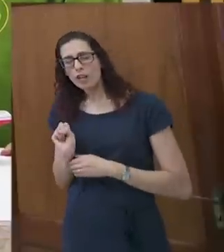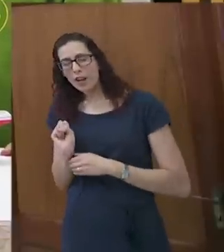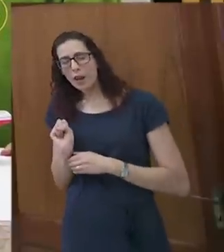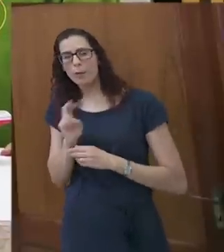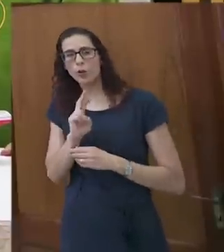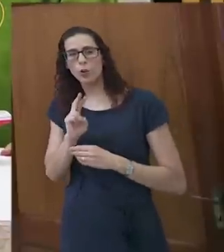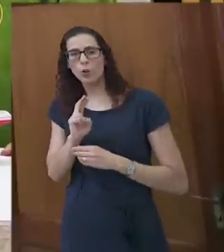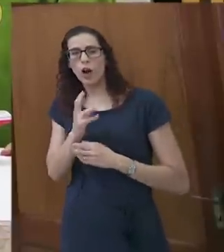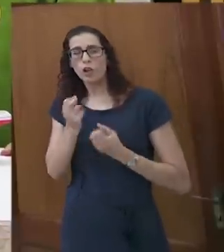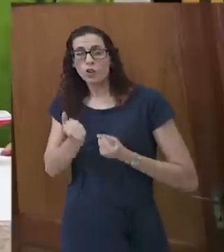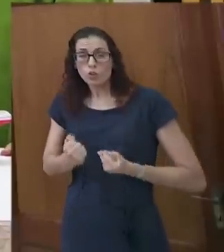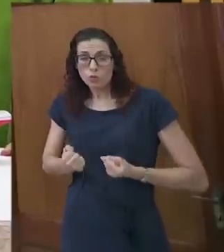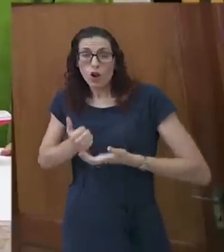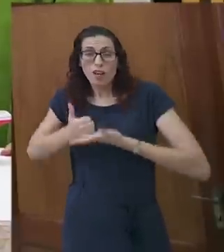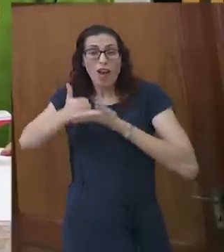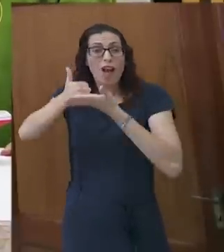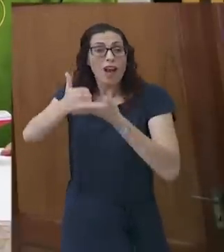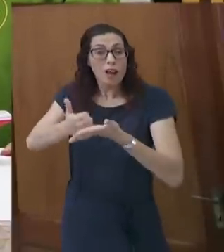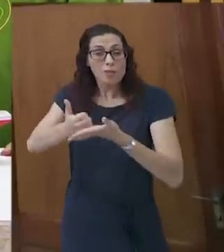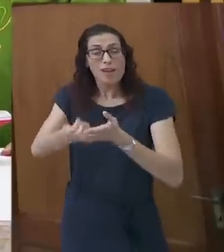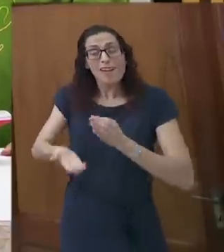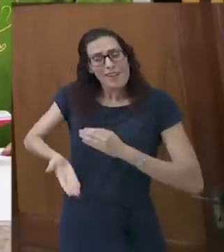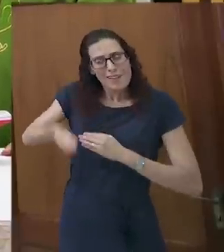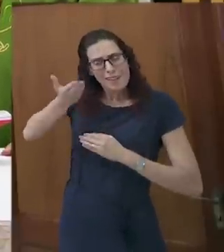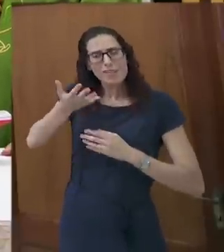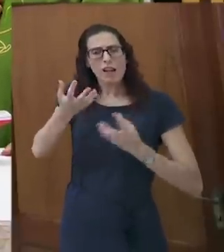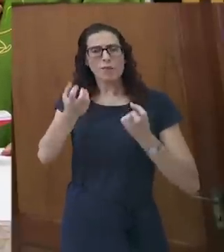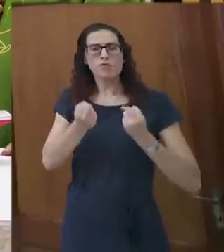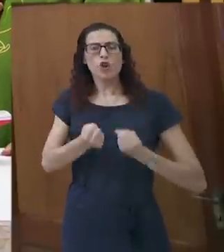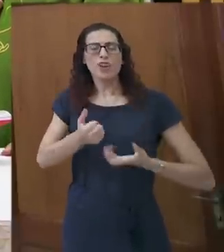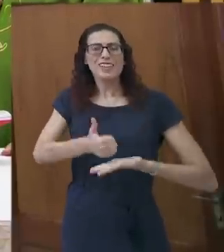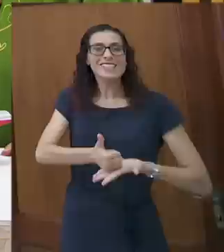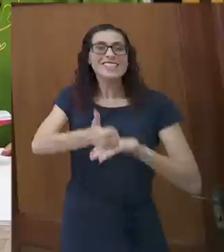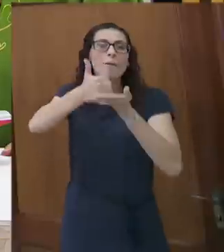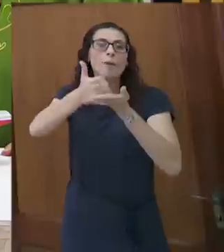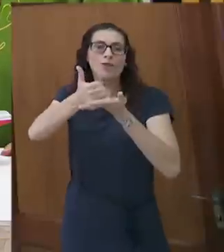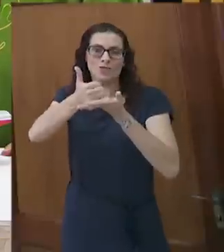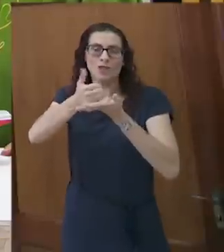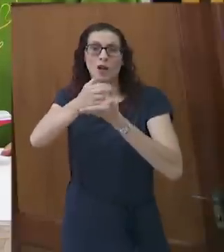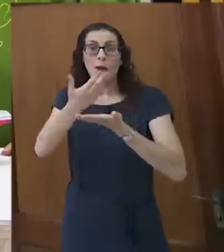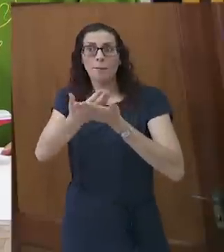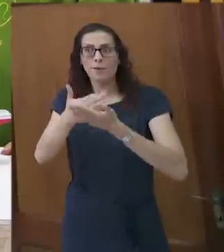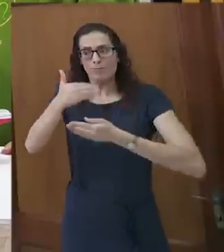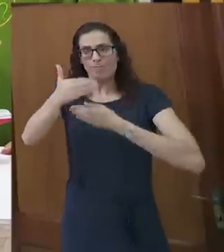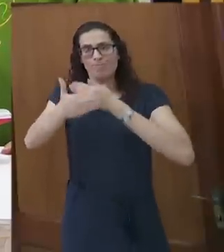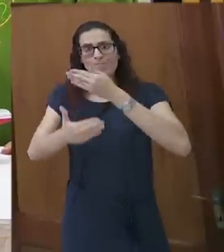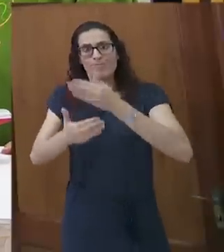l-appoġġ u s-solidarjetà biex jimxi l quddiem il għaliex